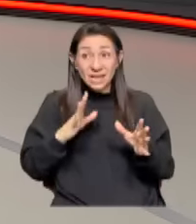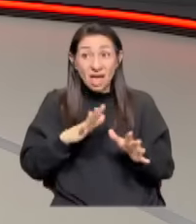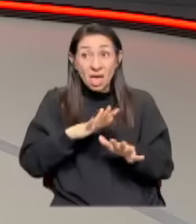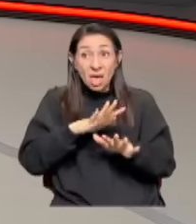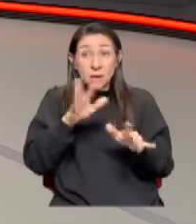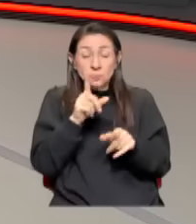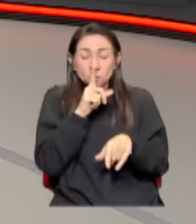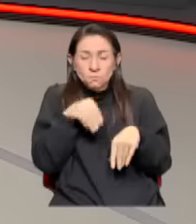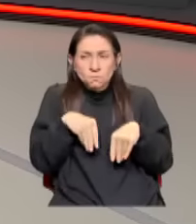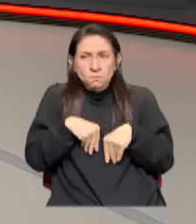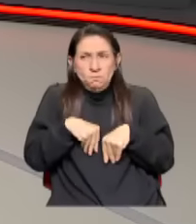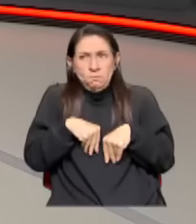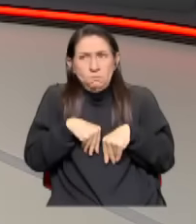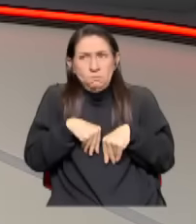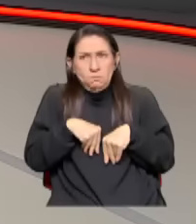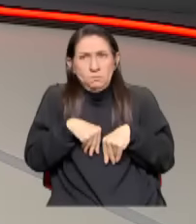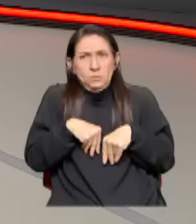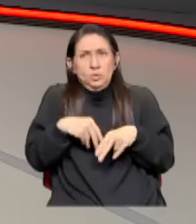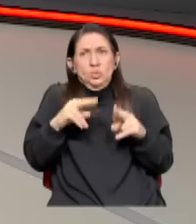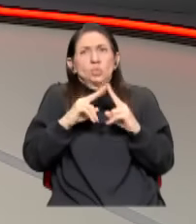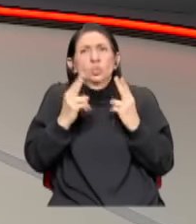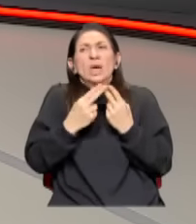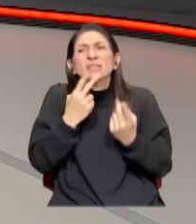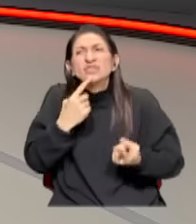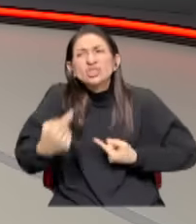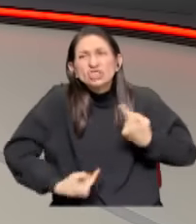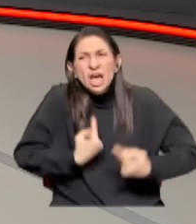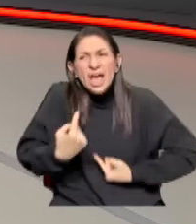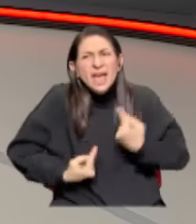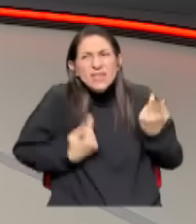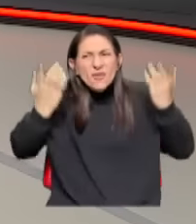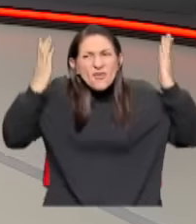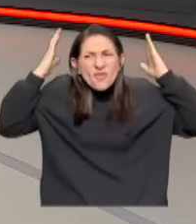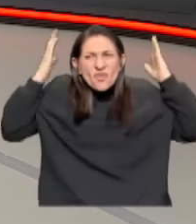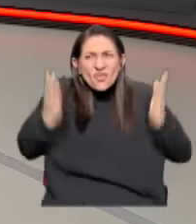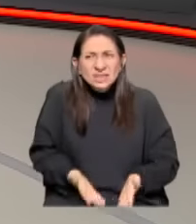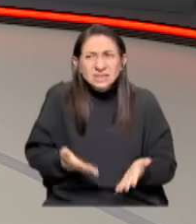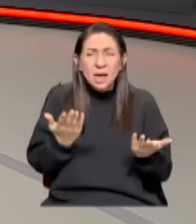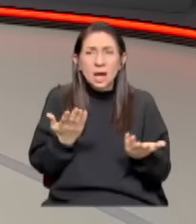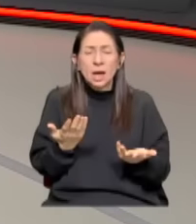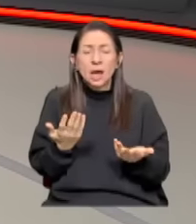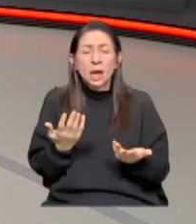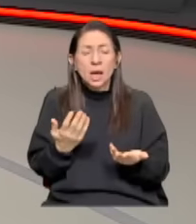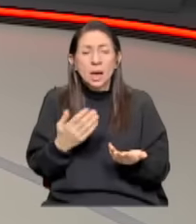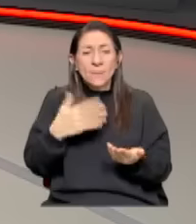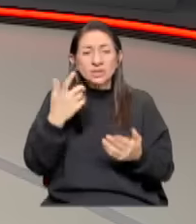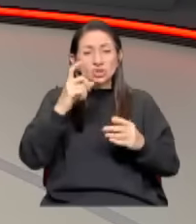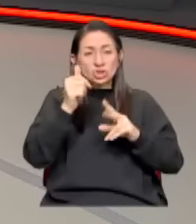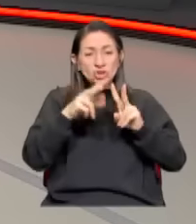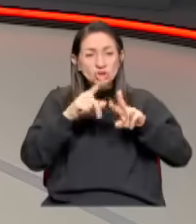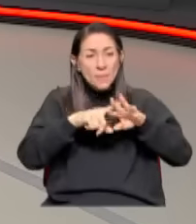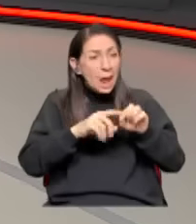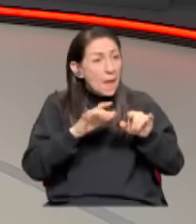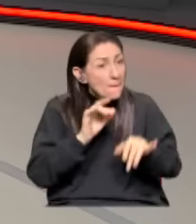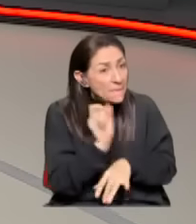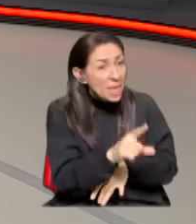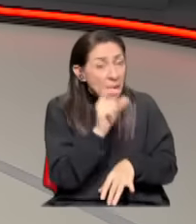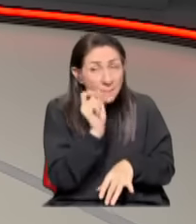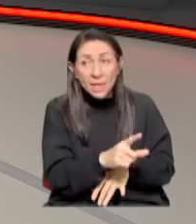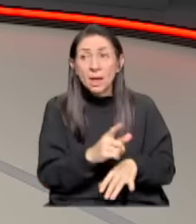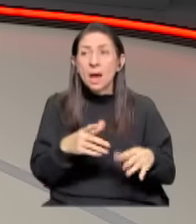herkes susuyor bu konuda. Dünyanın şikayetini alıyoruz. Başka yerlere CİMER'e yazdıklarını da söylüyor